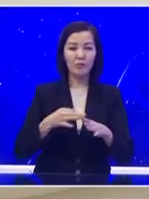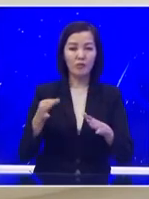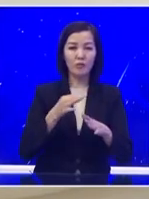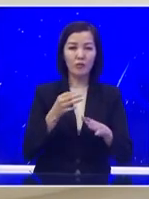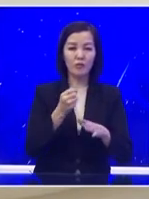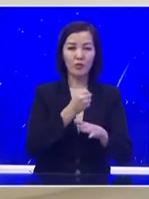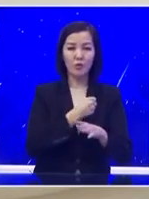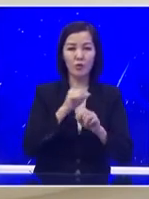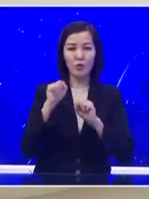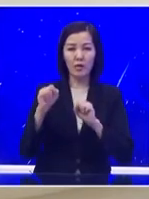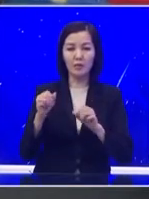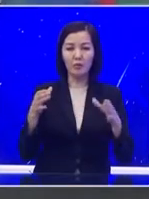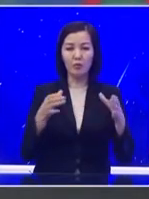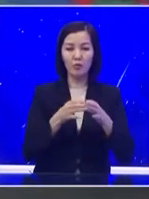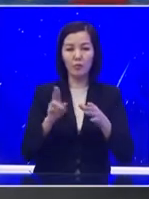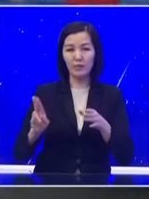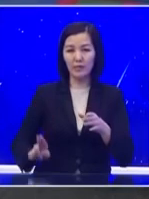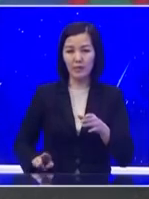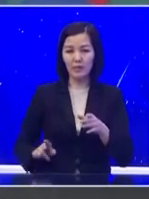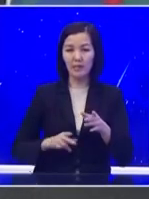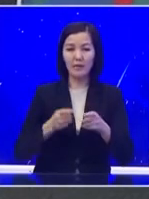істер бөлімше бастықтары,